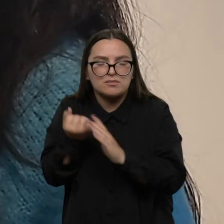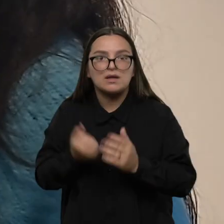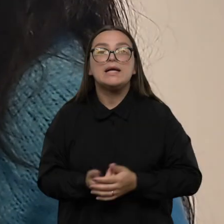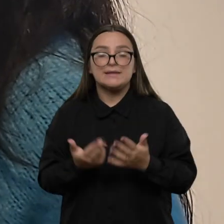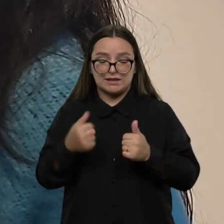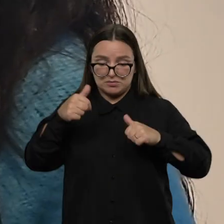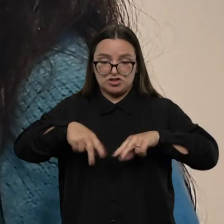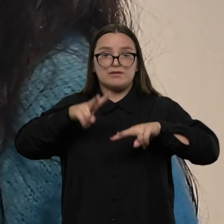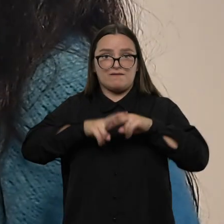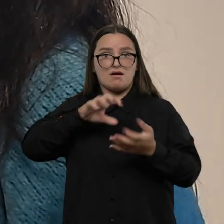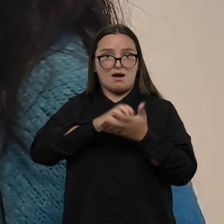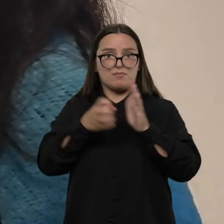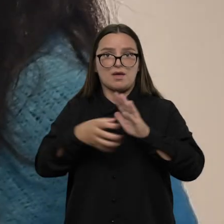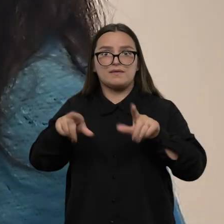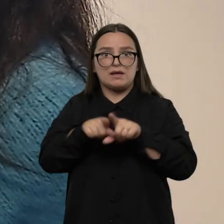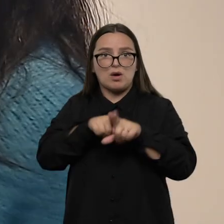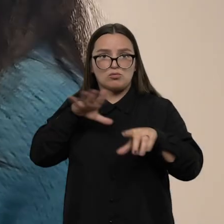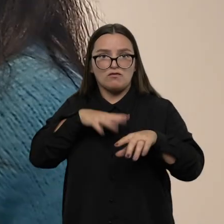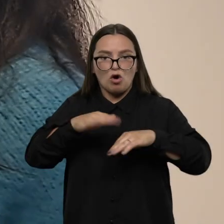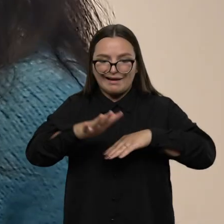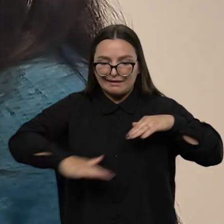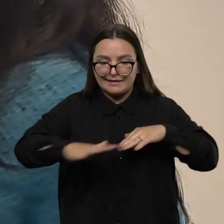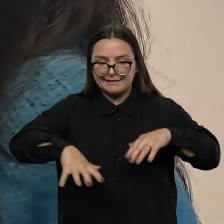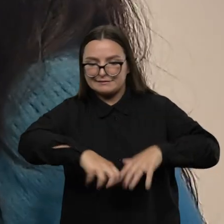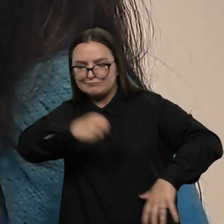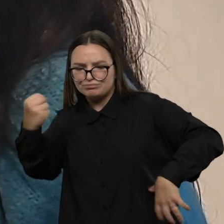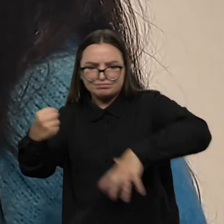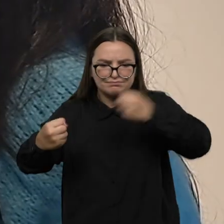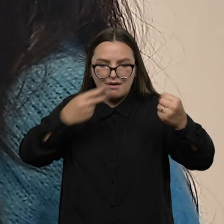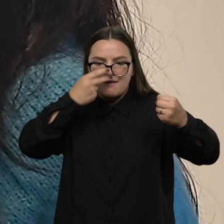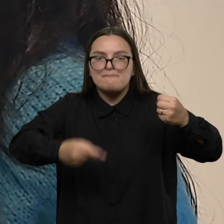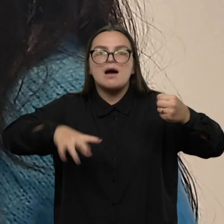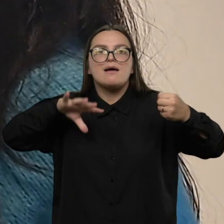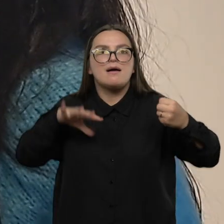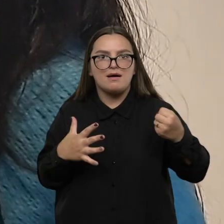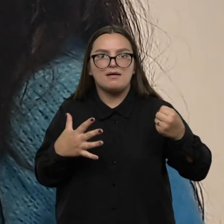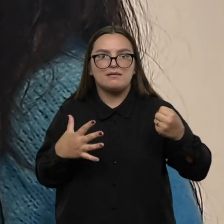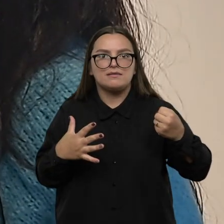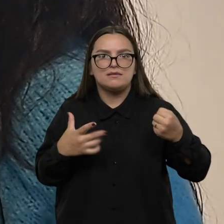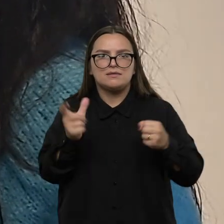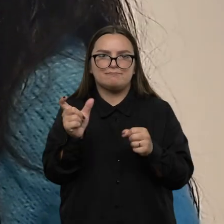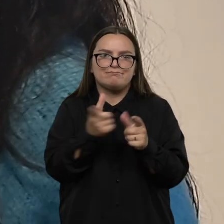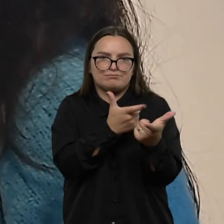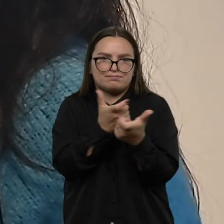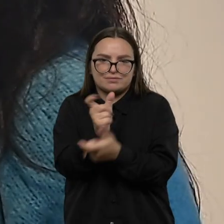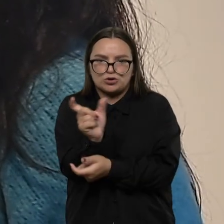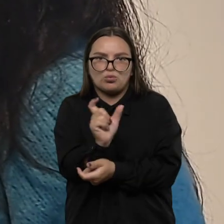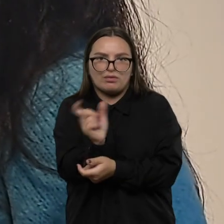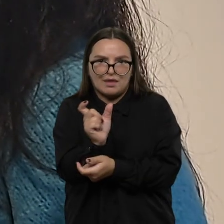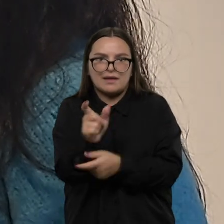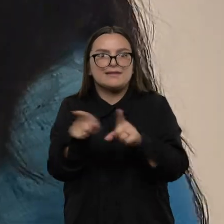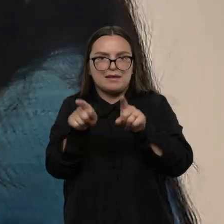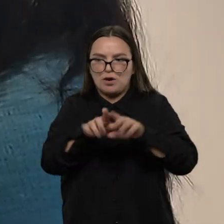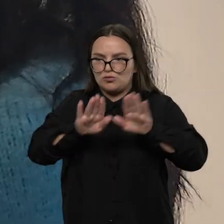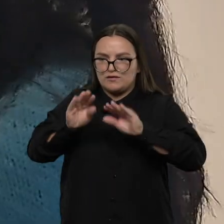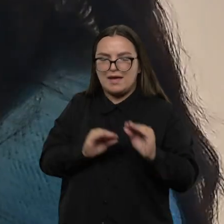šioje patalpoje. Čia atkėlus grindis buvo rasta šovinų tūtelės, tai jos yra